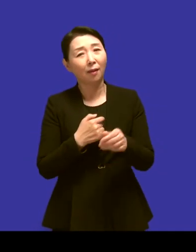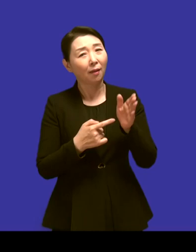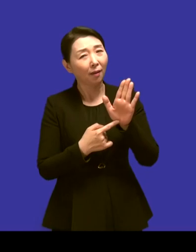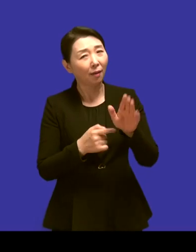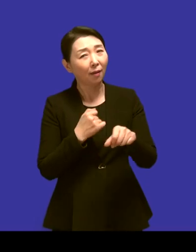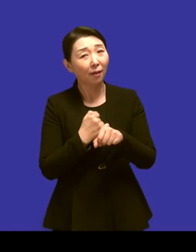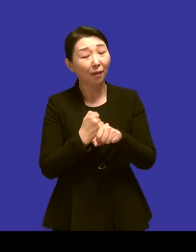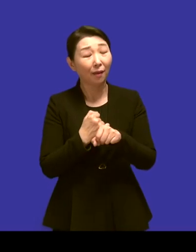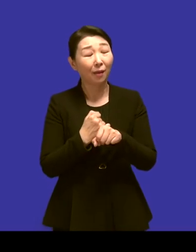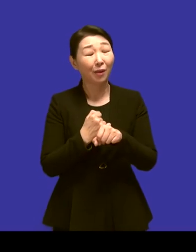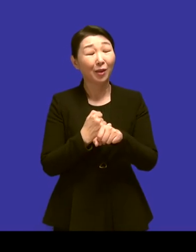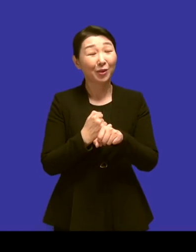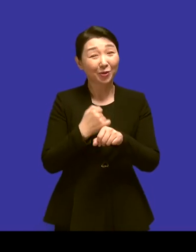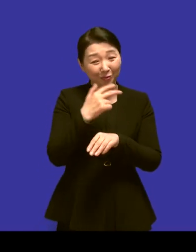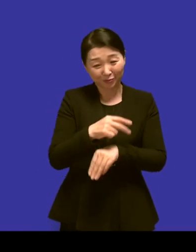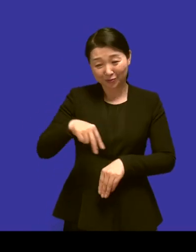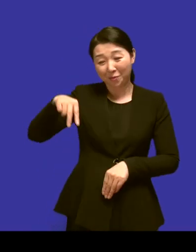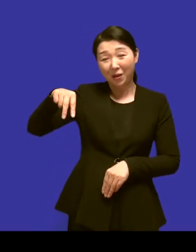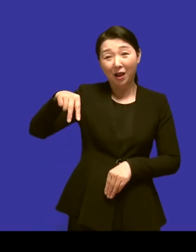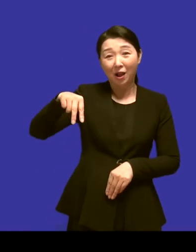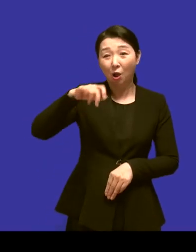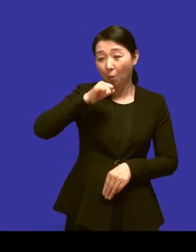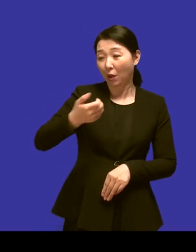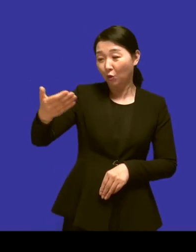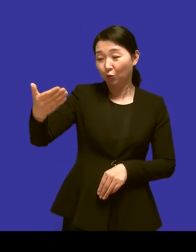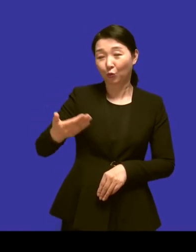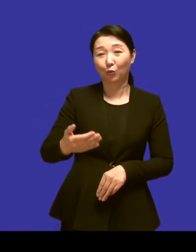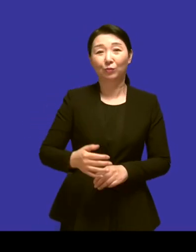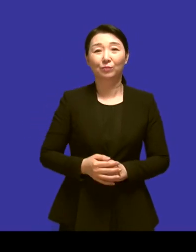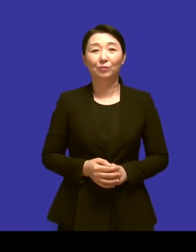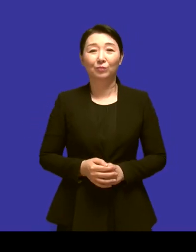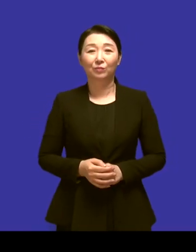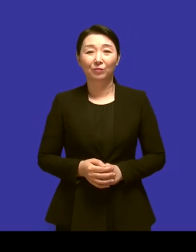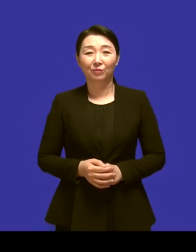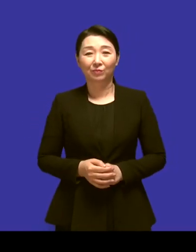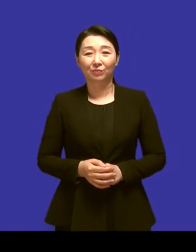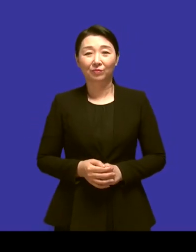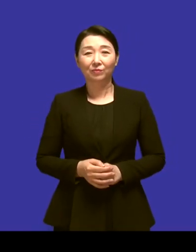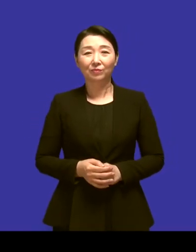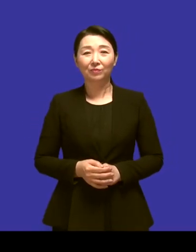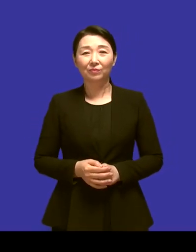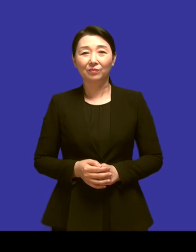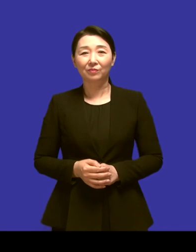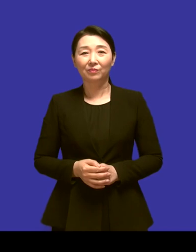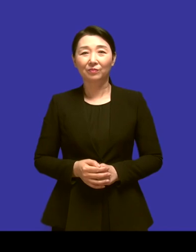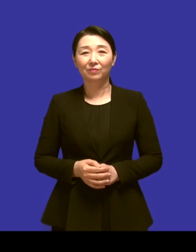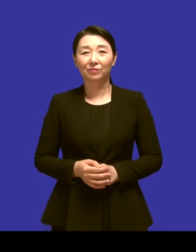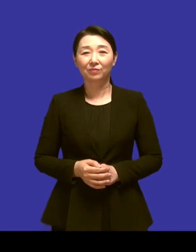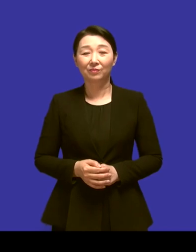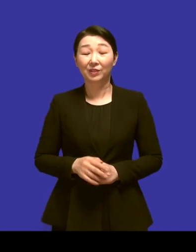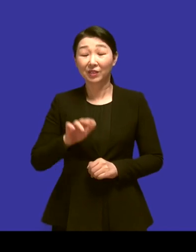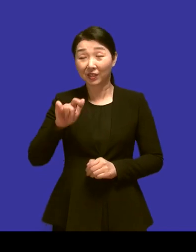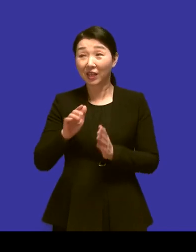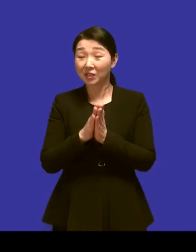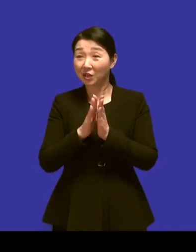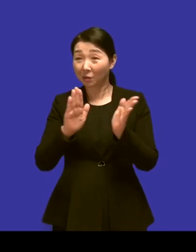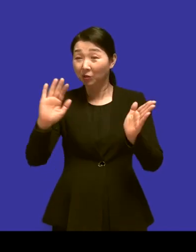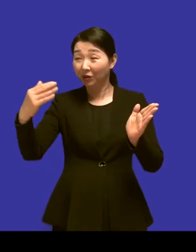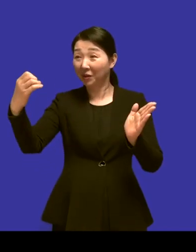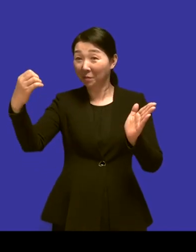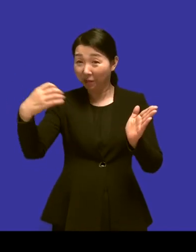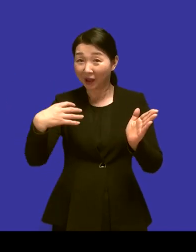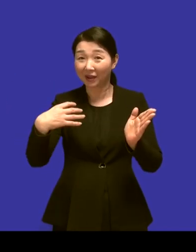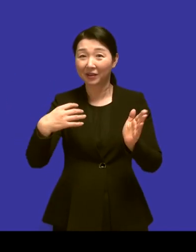이러면서 이제 올라가는 거예요. 올라가서 마이크 주시고 그래서 이러다가 이제 딱 이제 이때 들어가면 된다라고